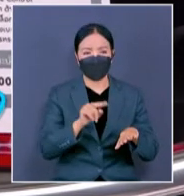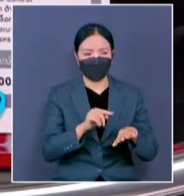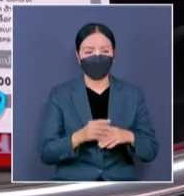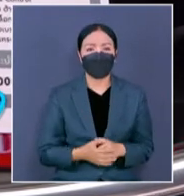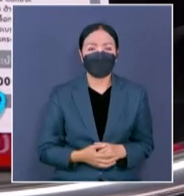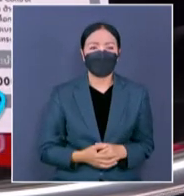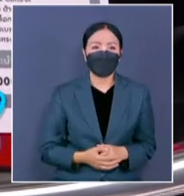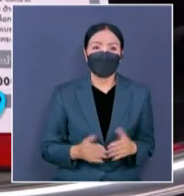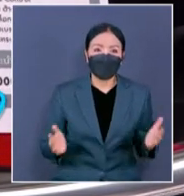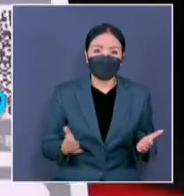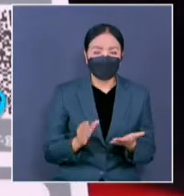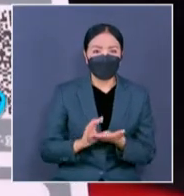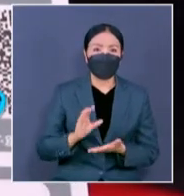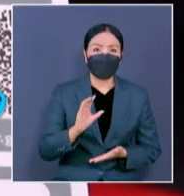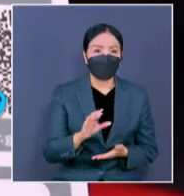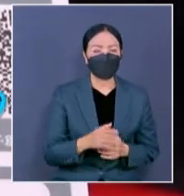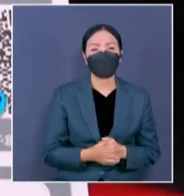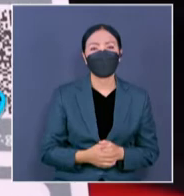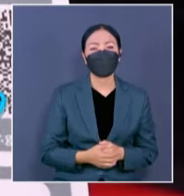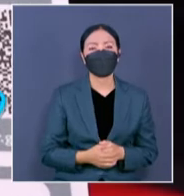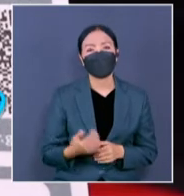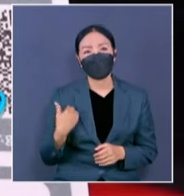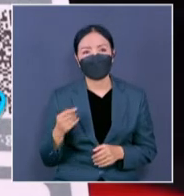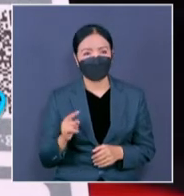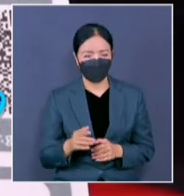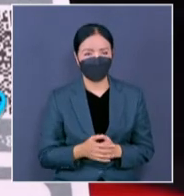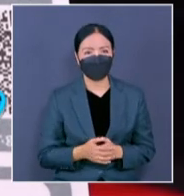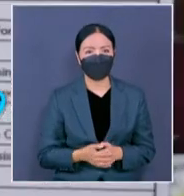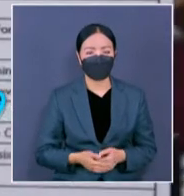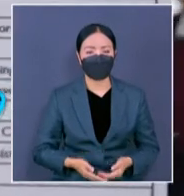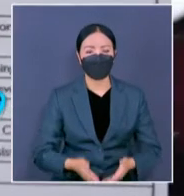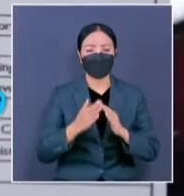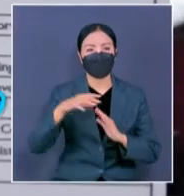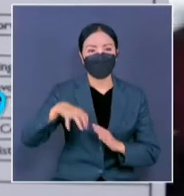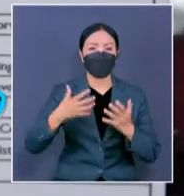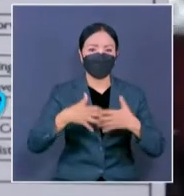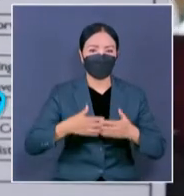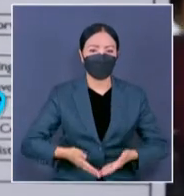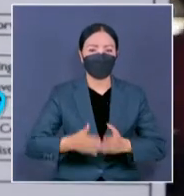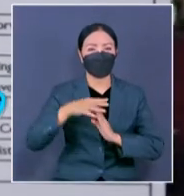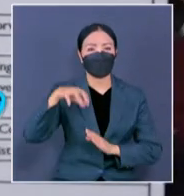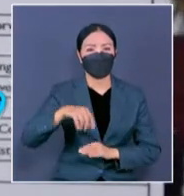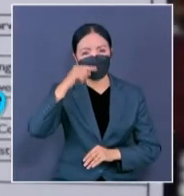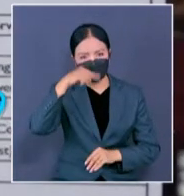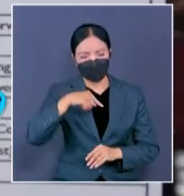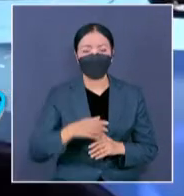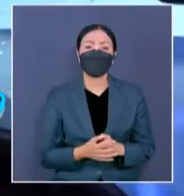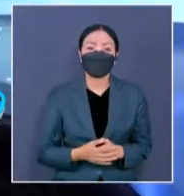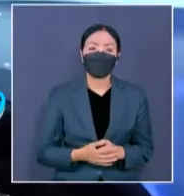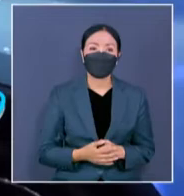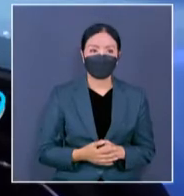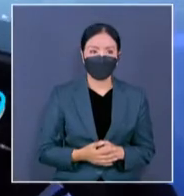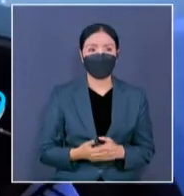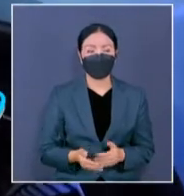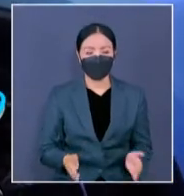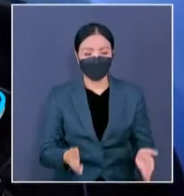วมทั้งส่งเสริมการลงทุนในระยะยาวโดยการตั้งโรงงานผลิตในไทยด้วยส่วนประเด็นสถานีชา